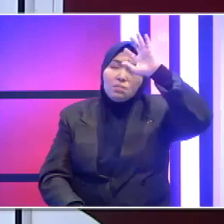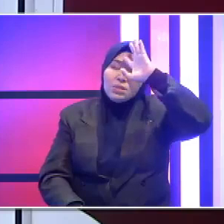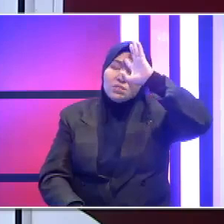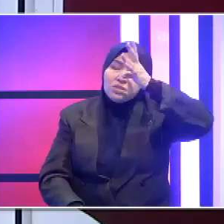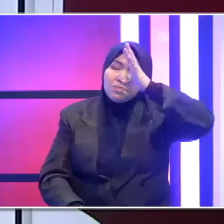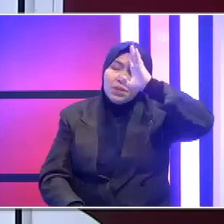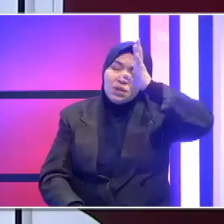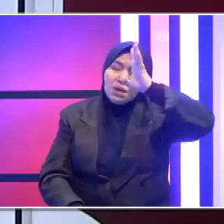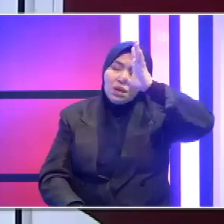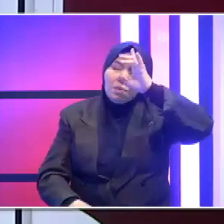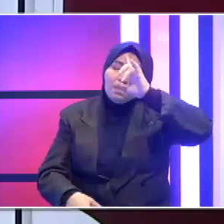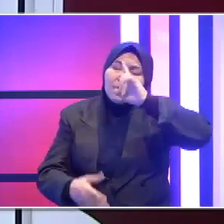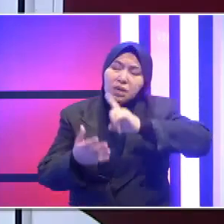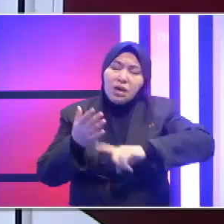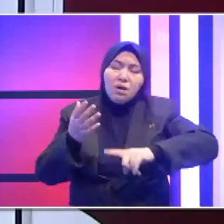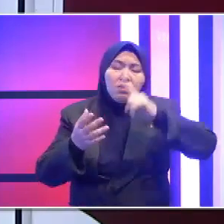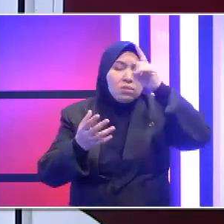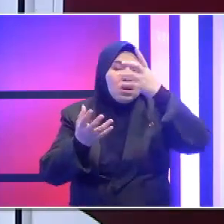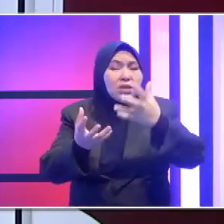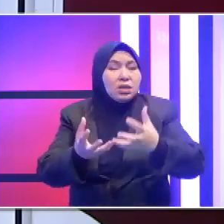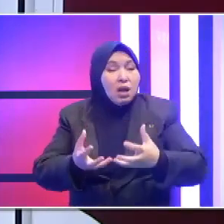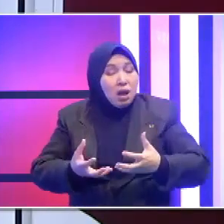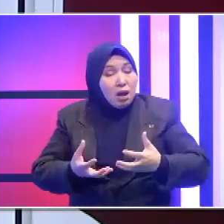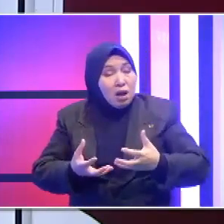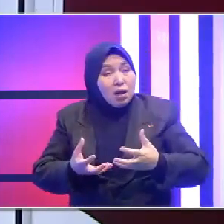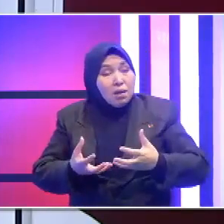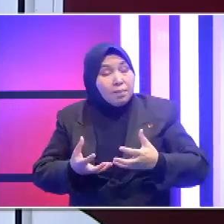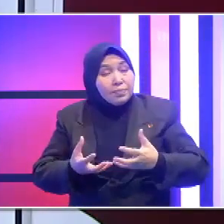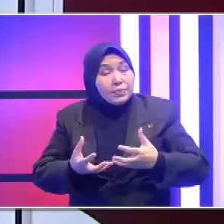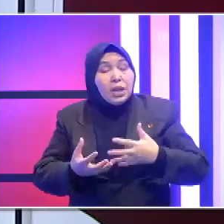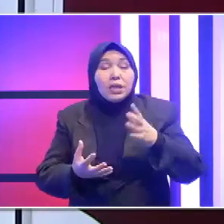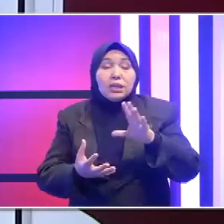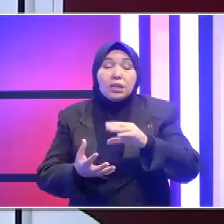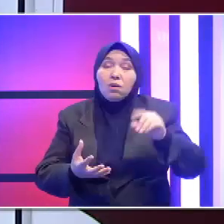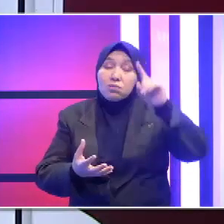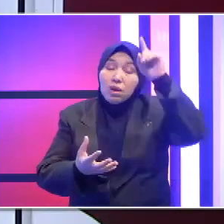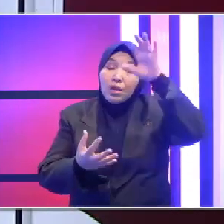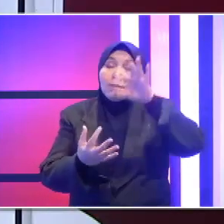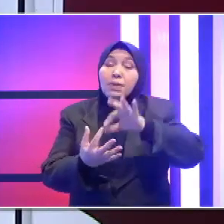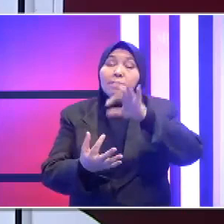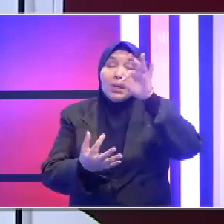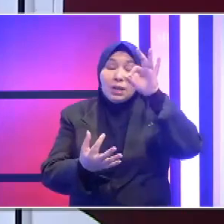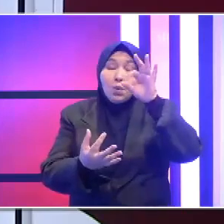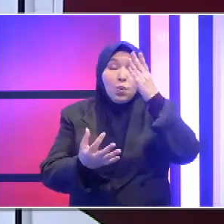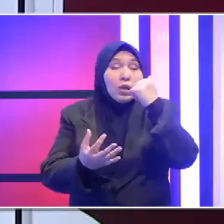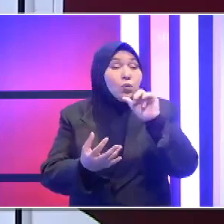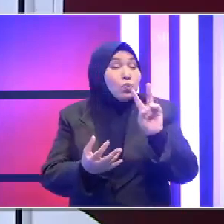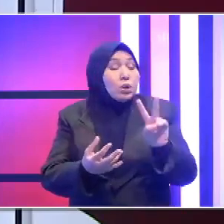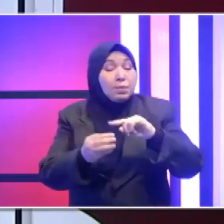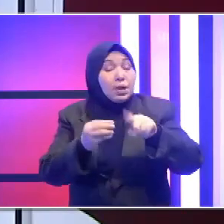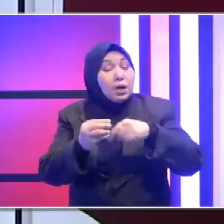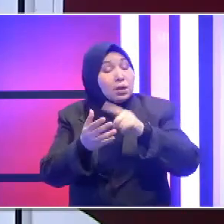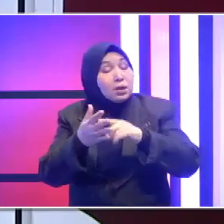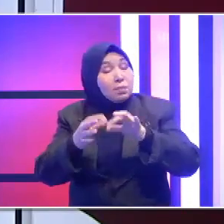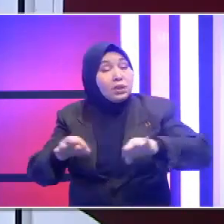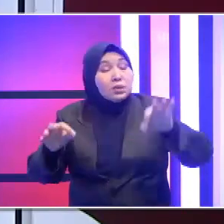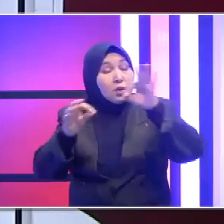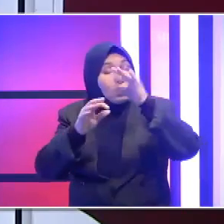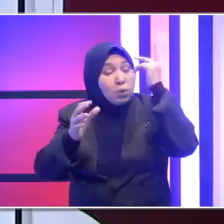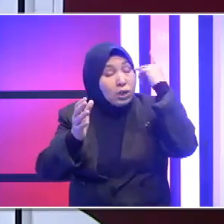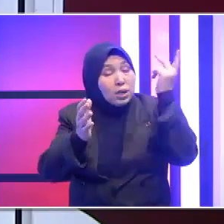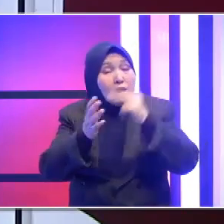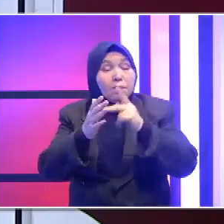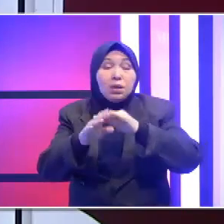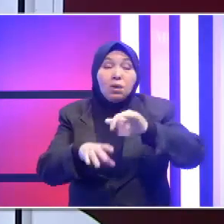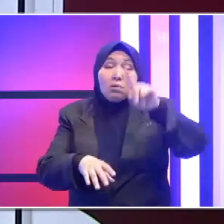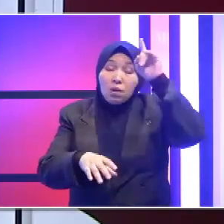aku yang jinak dan juga yang wajah tol yang memilih Mengapa 2 kg ini penting untuk kita kenal balik kepada Allah satu